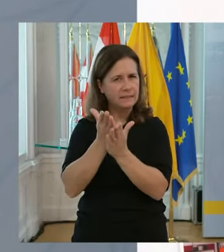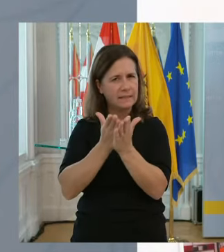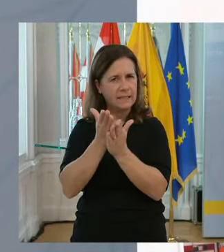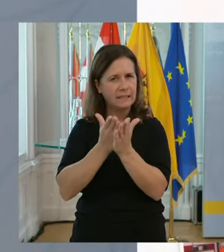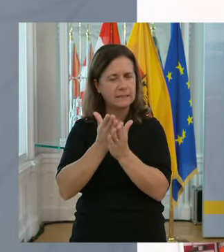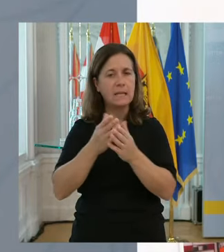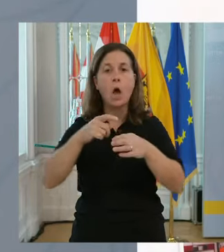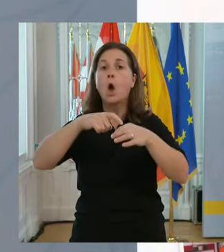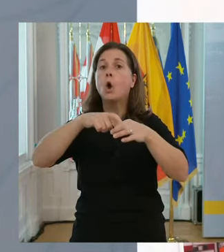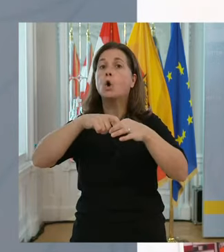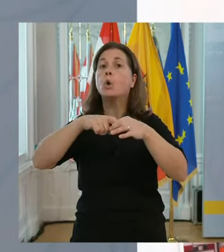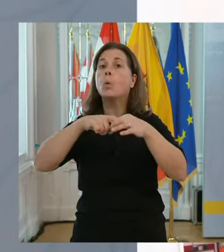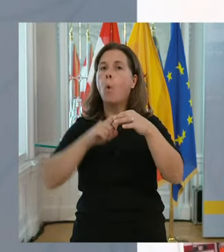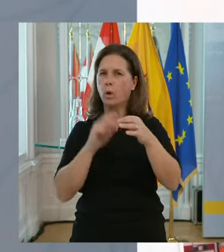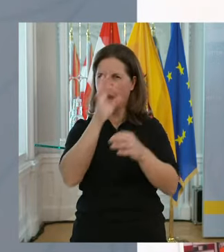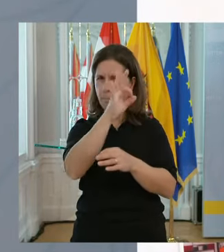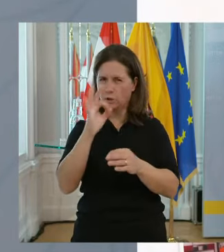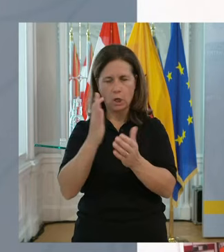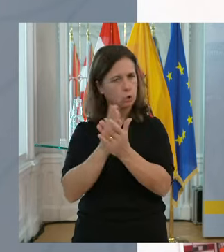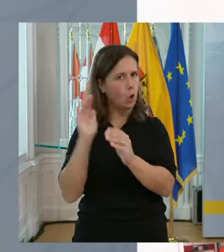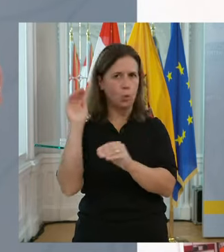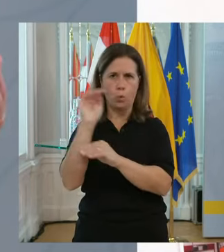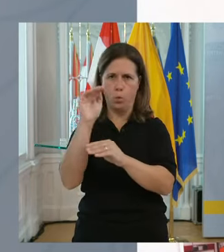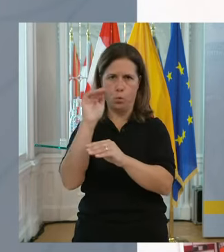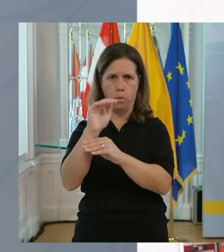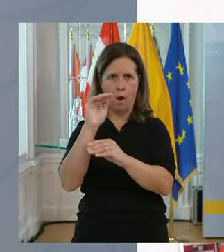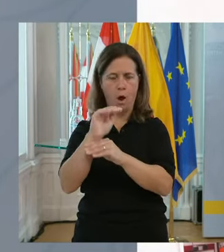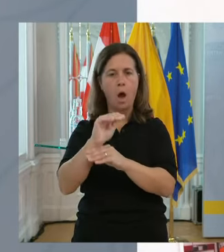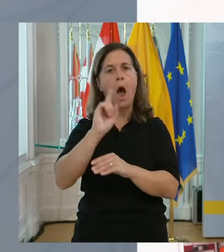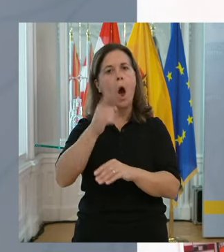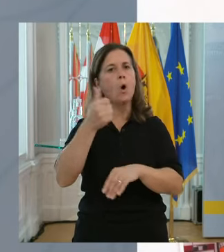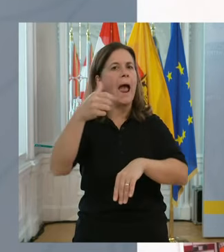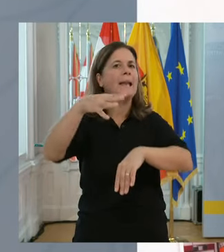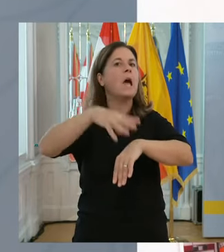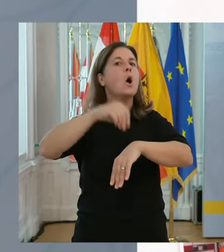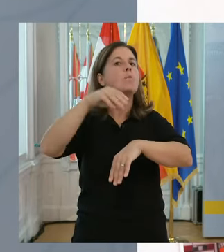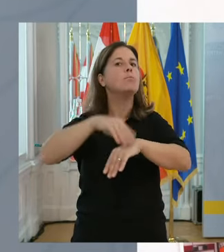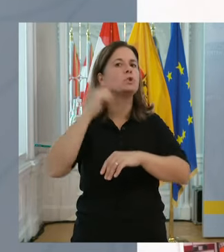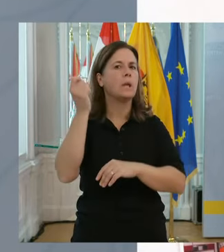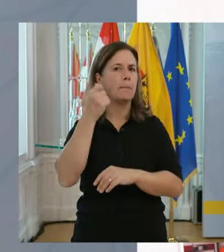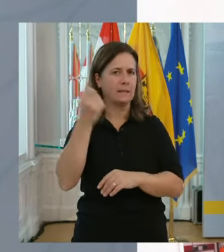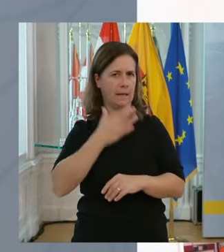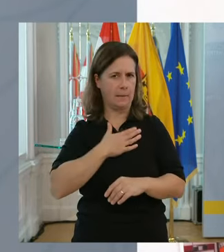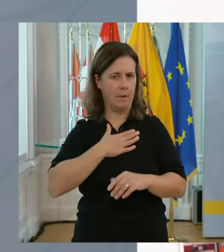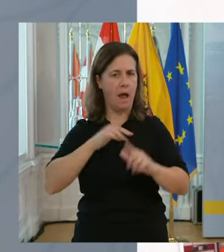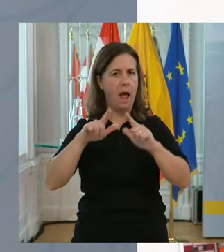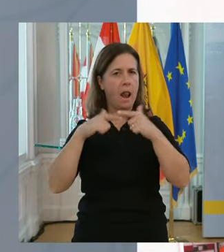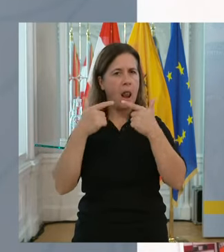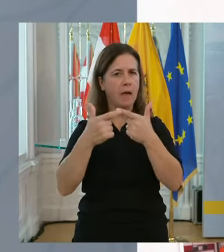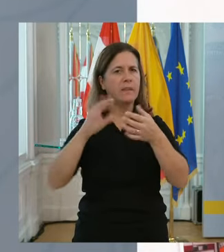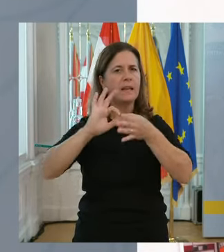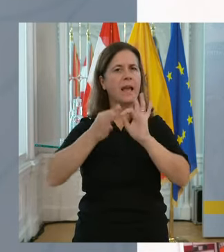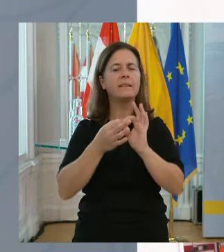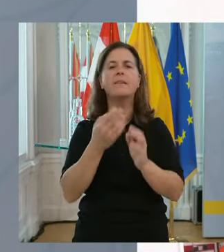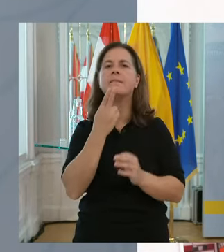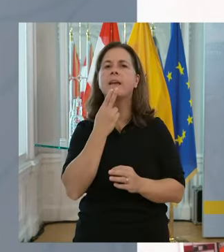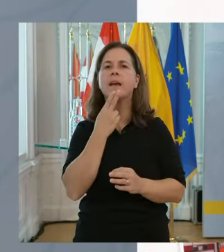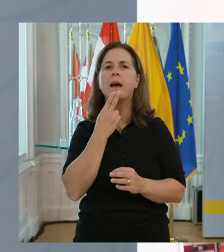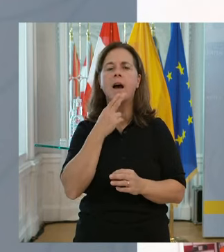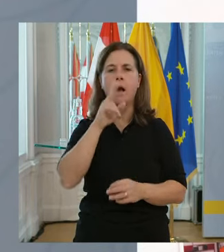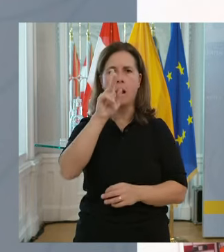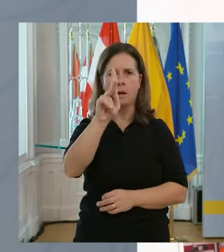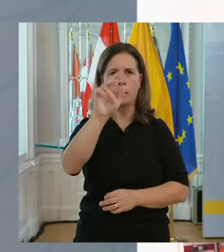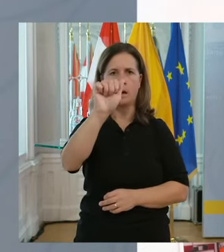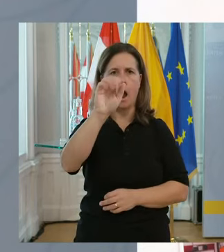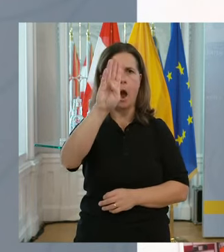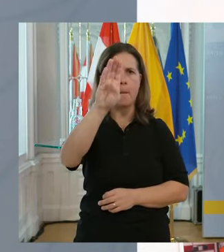die Quote mehr als erfüllt. Ebenso ein Musterbetrieb in unserem Land Kärnten diesbezüglich ist die